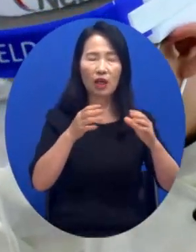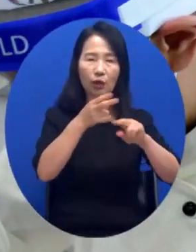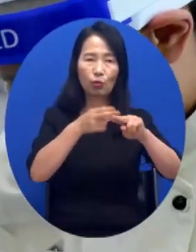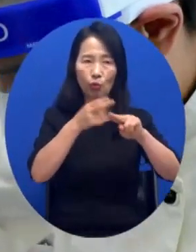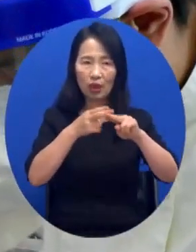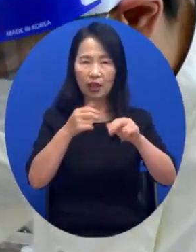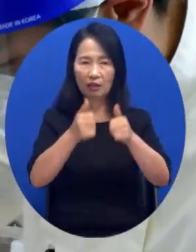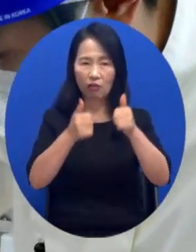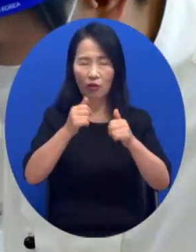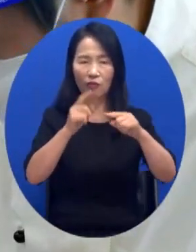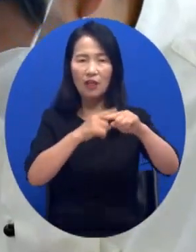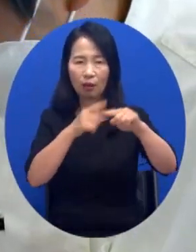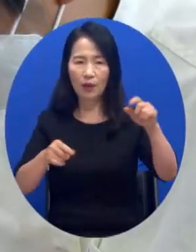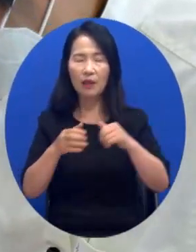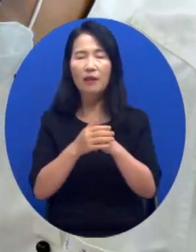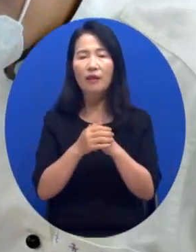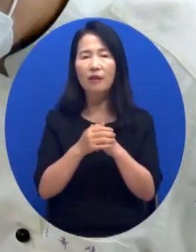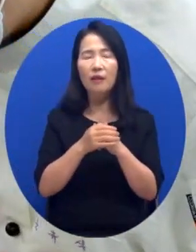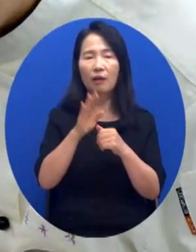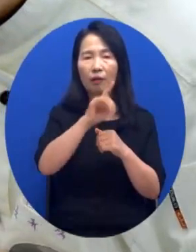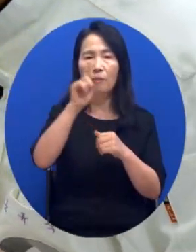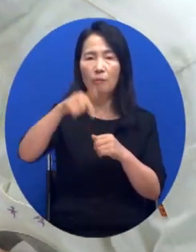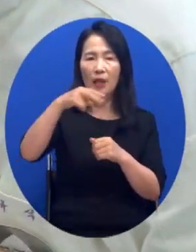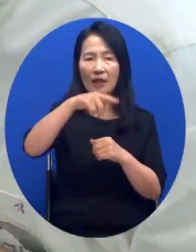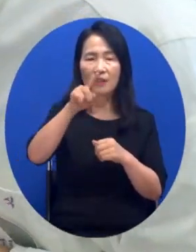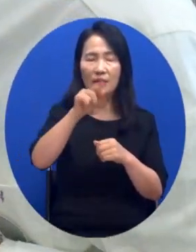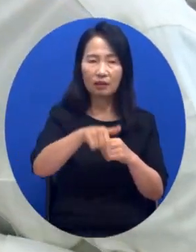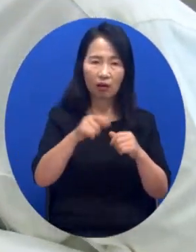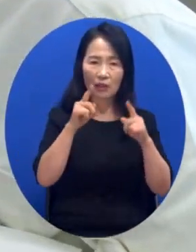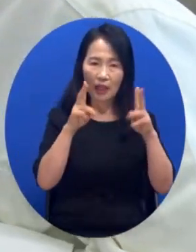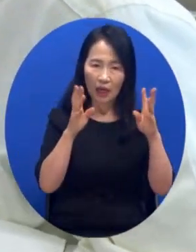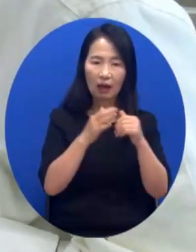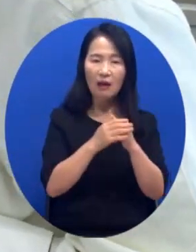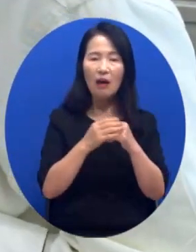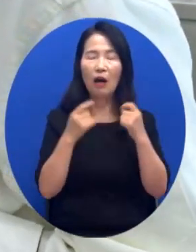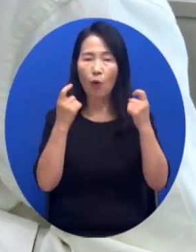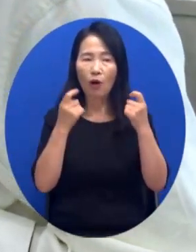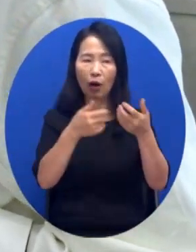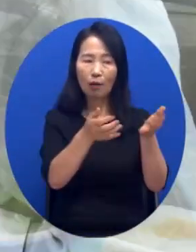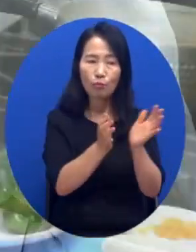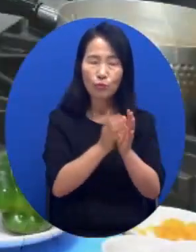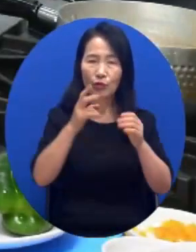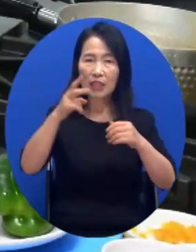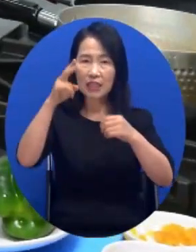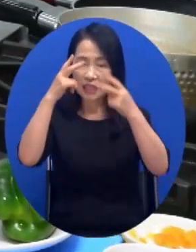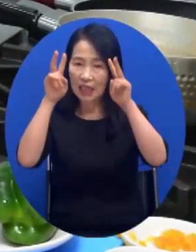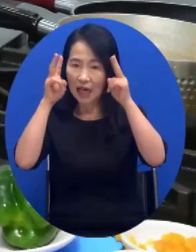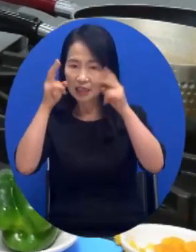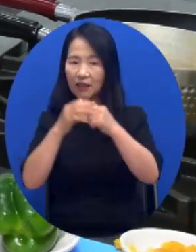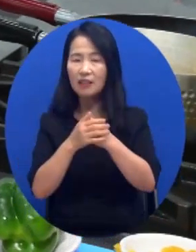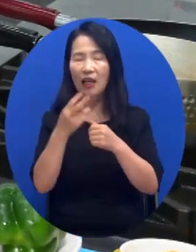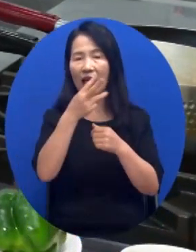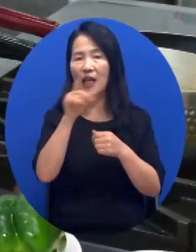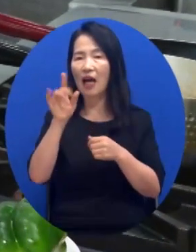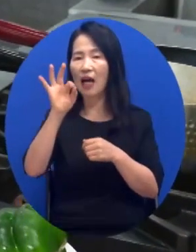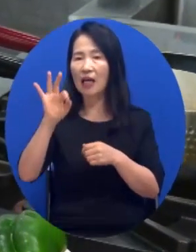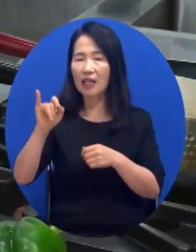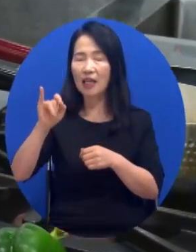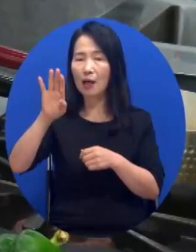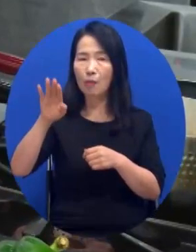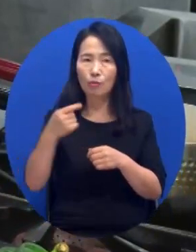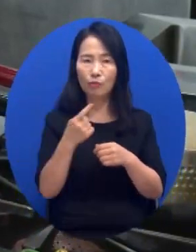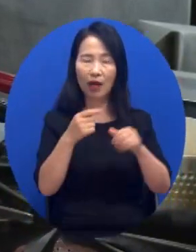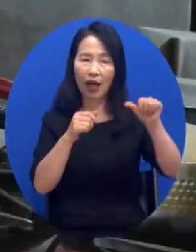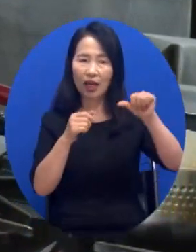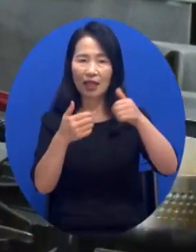한국국제요리경연대회에서 백석문화대 글로벌 외식관광학부 2학년생들로 구성된 라이브 A팀이 금상을